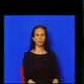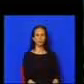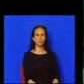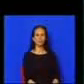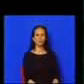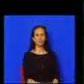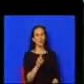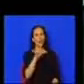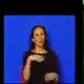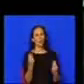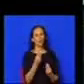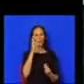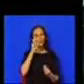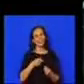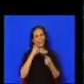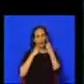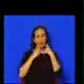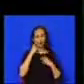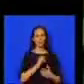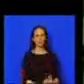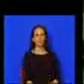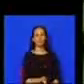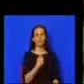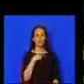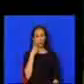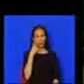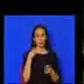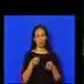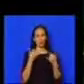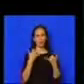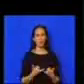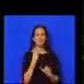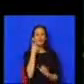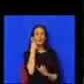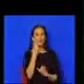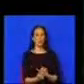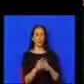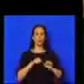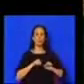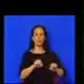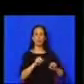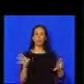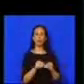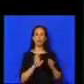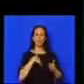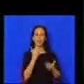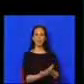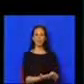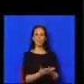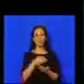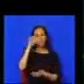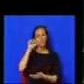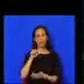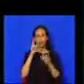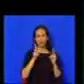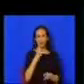שלא על כל דבר צריך לבכות. כן, אנחנו רואים אותך עכשיו כאן במהלך ביקור בסופר עם מתנדב של אילן, נכון? את יכולה לראות את זה פה על